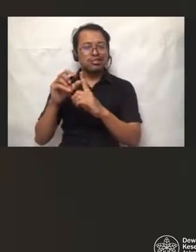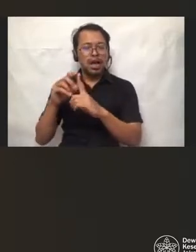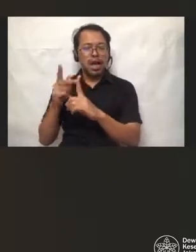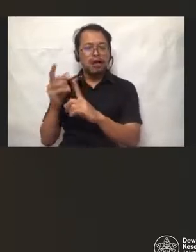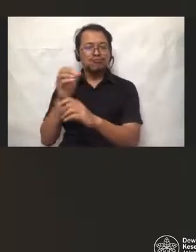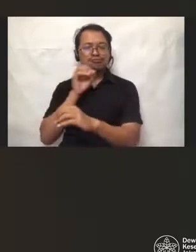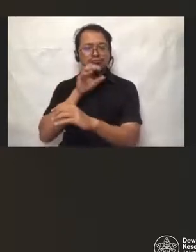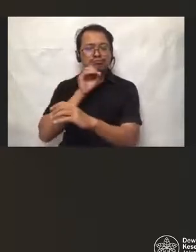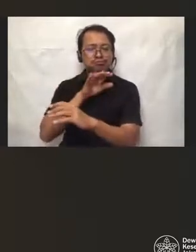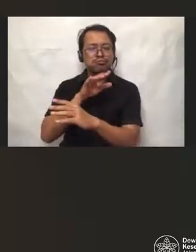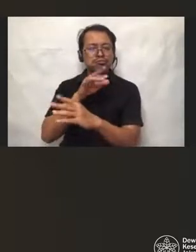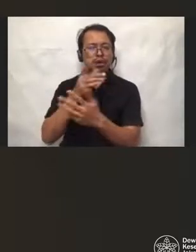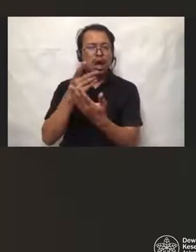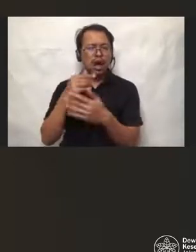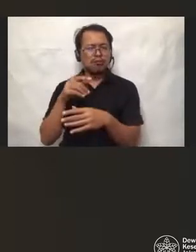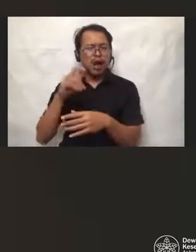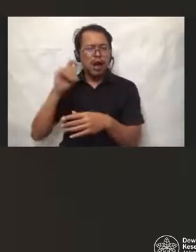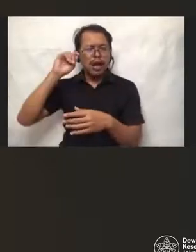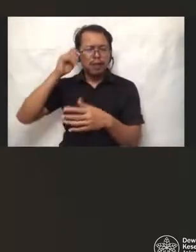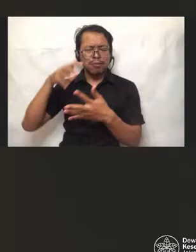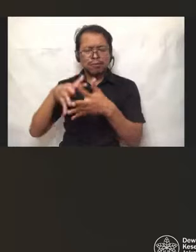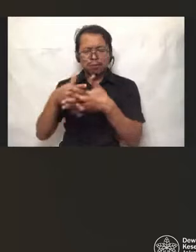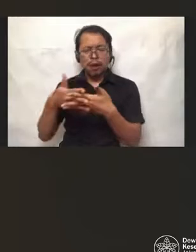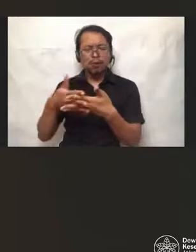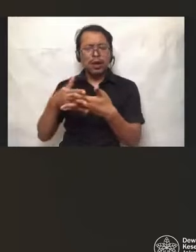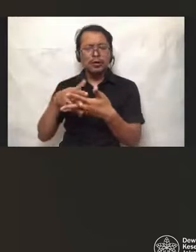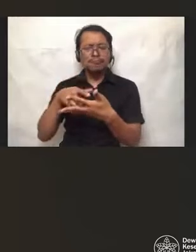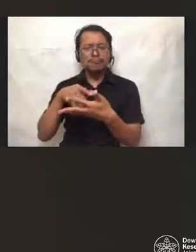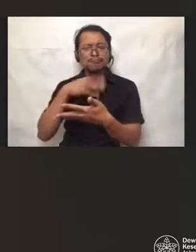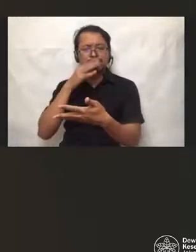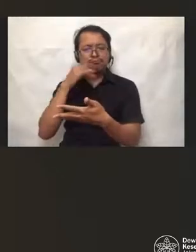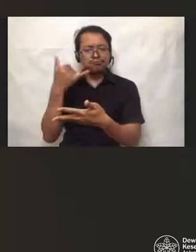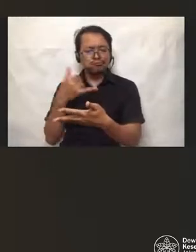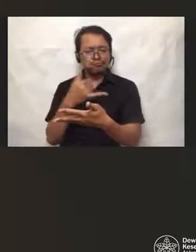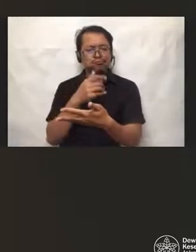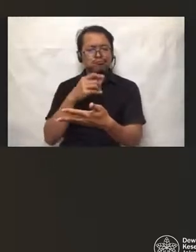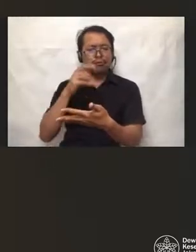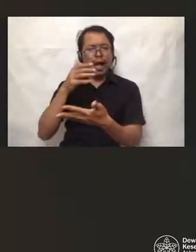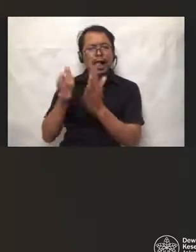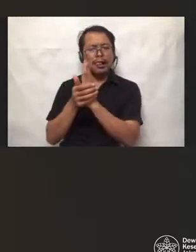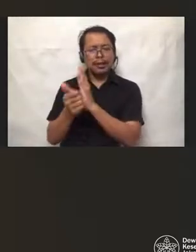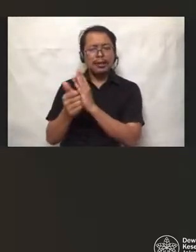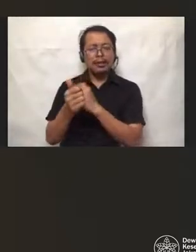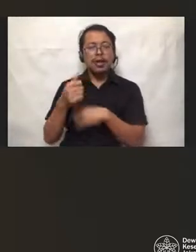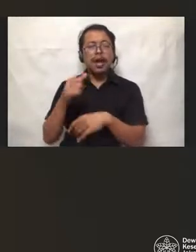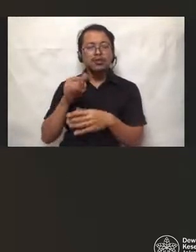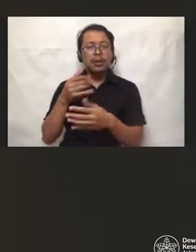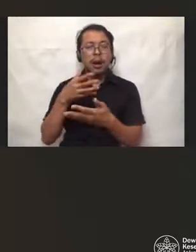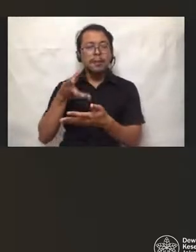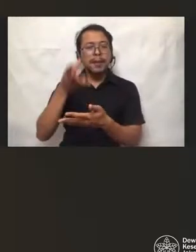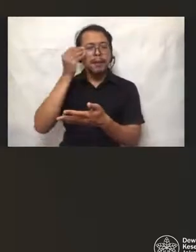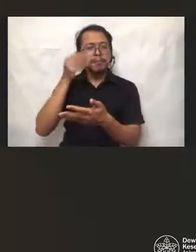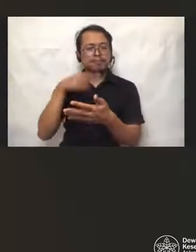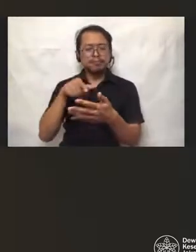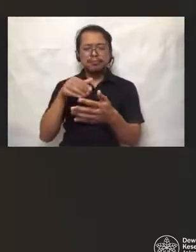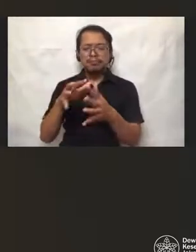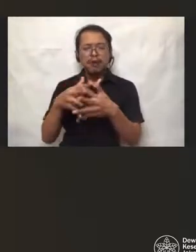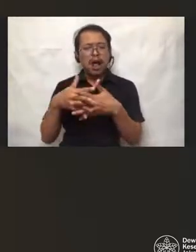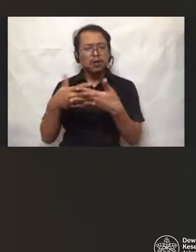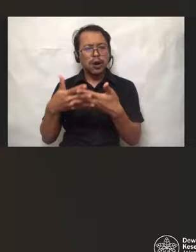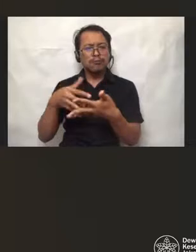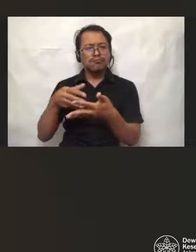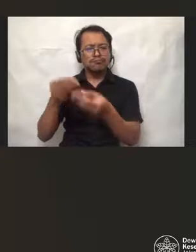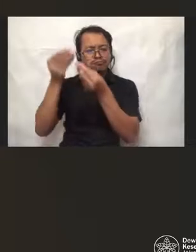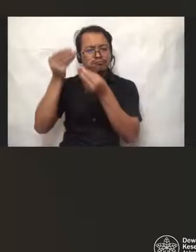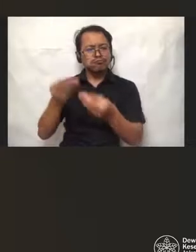hanya hafal seluruh ayat Quran dan fasih berbahasa Arab, tapi juga sangat memahami konteks turunnya ayat-ayat tersebut, memang